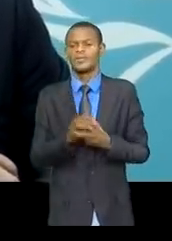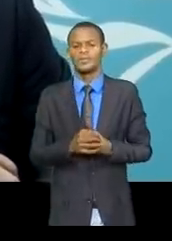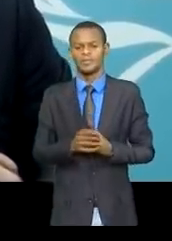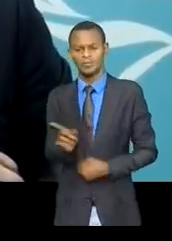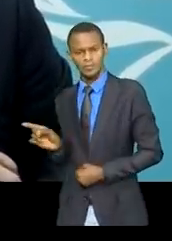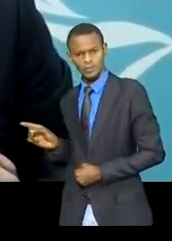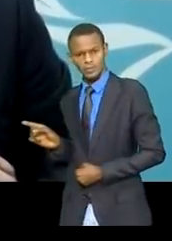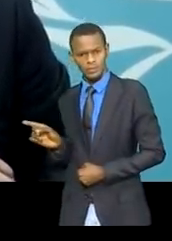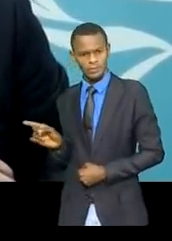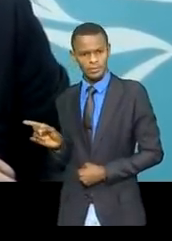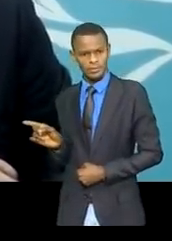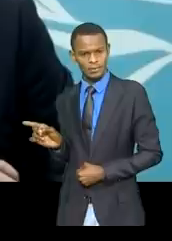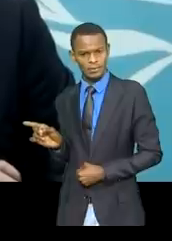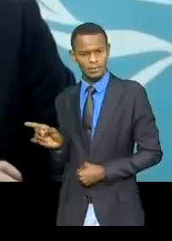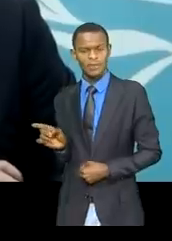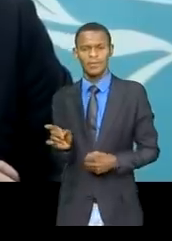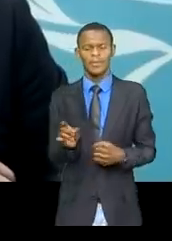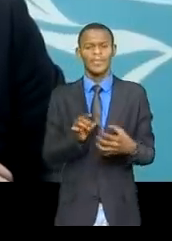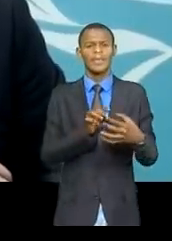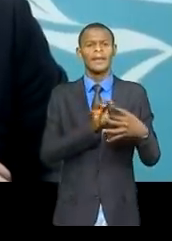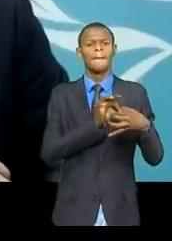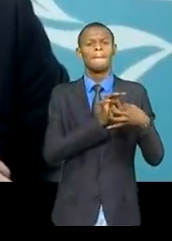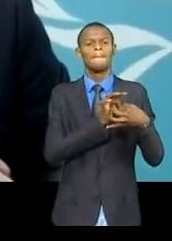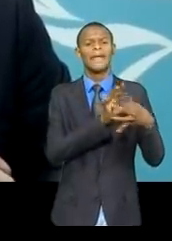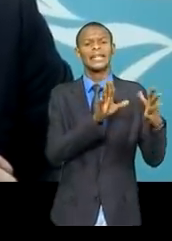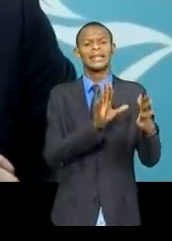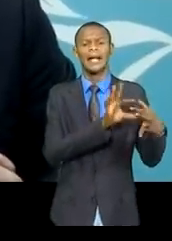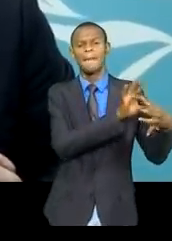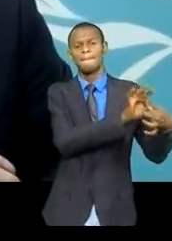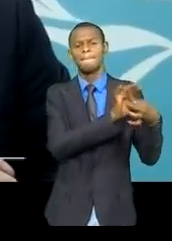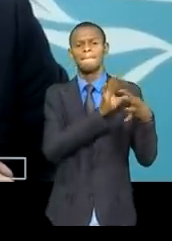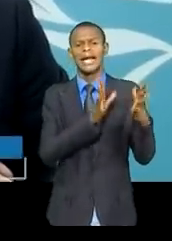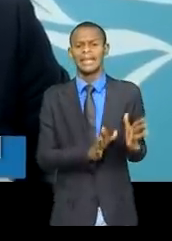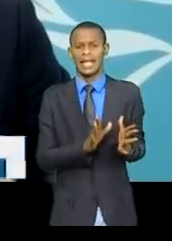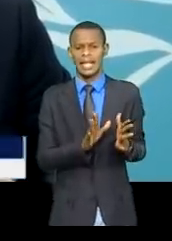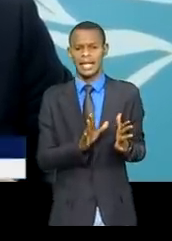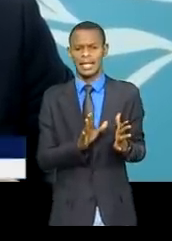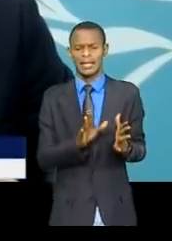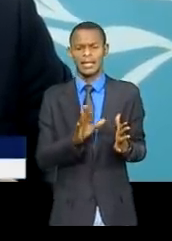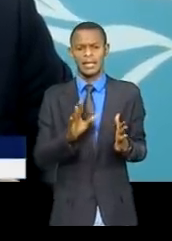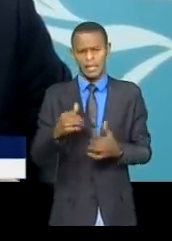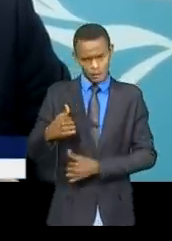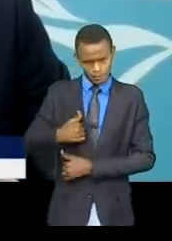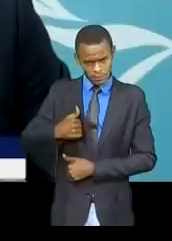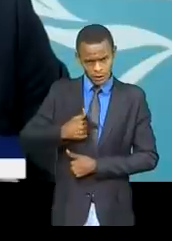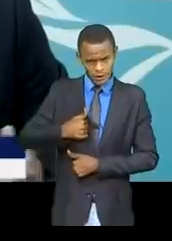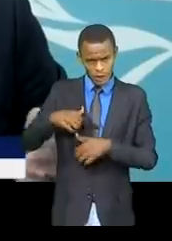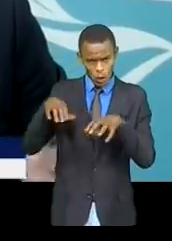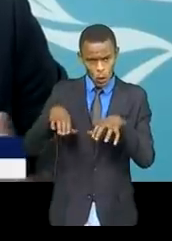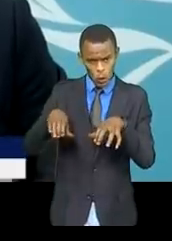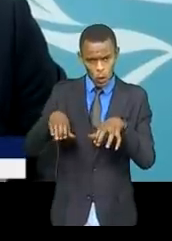FARDC. Ce sont eux qui sont en première ligne dans les opérations et donc nous, nous intervenons dans la limite